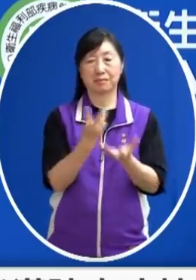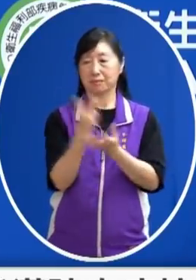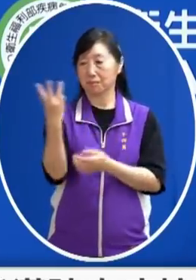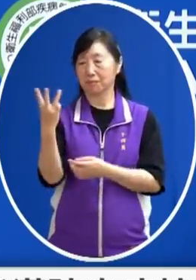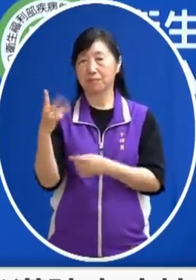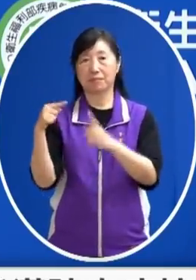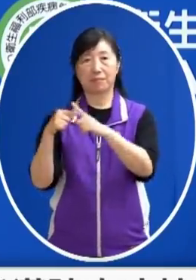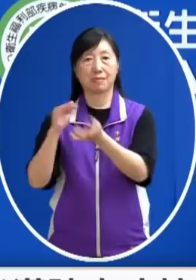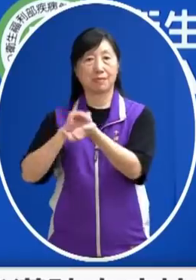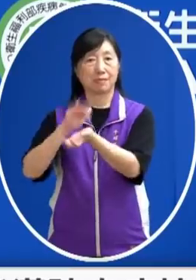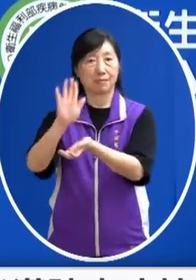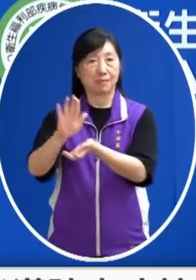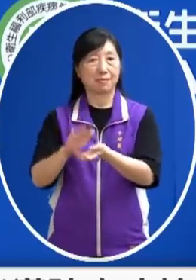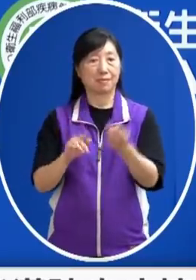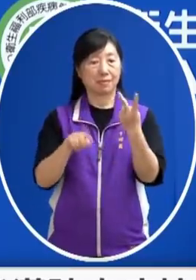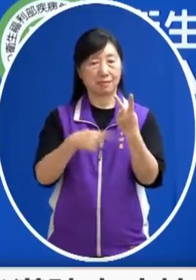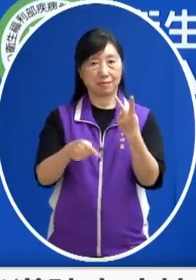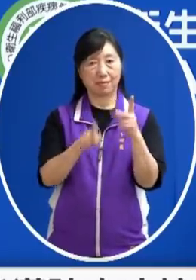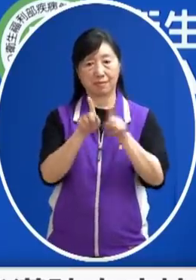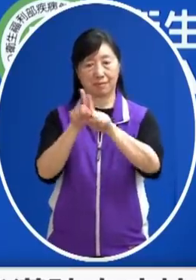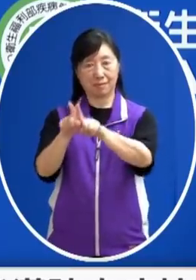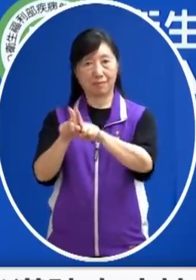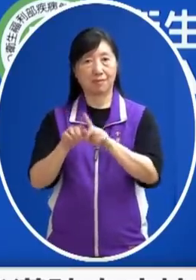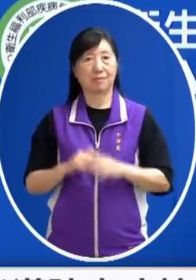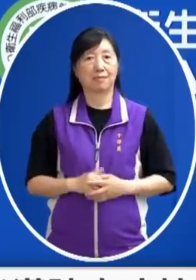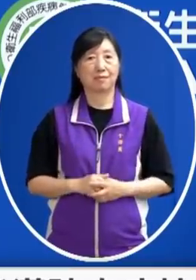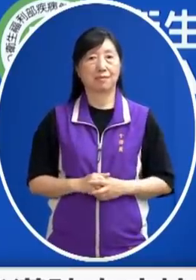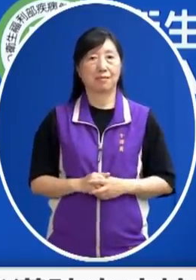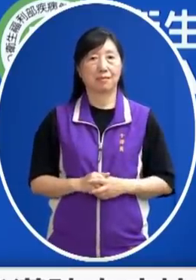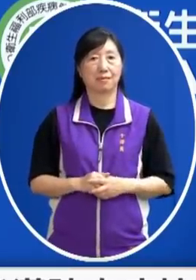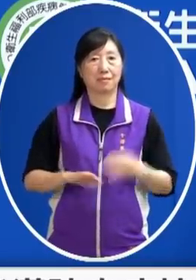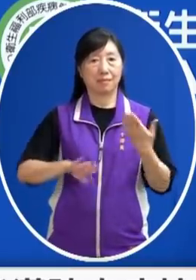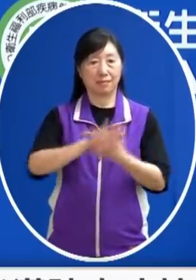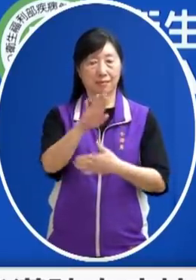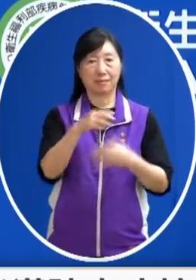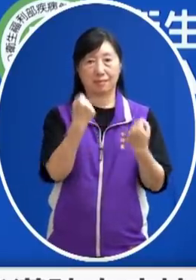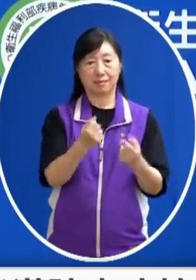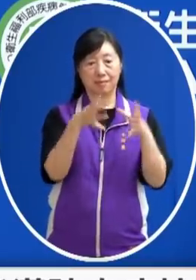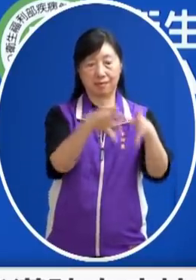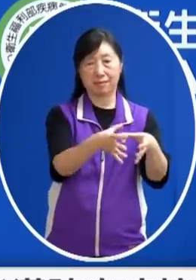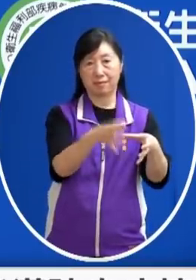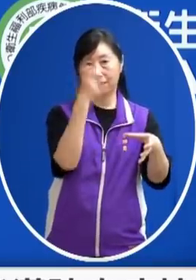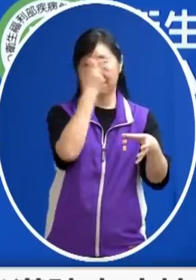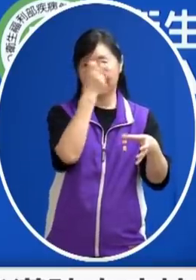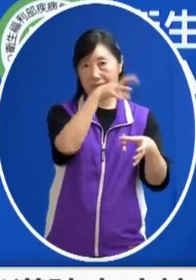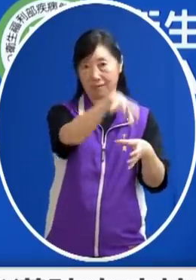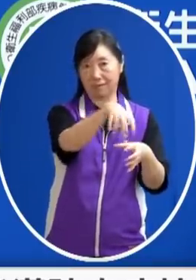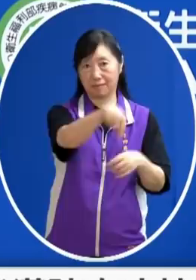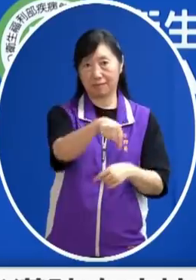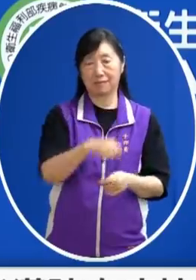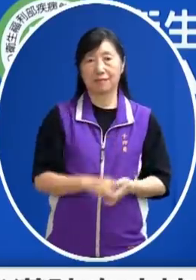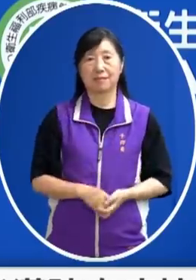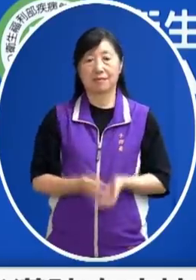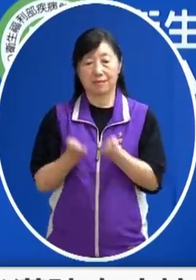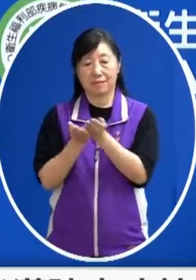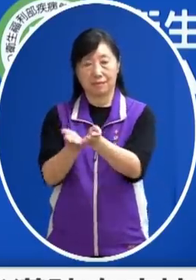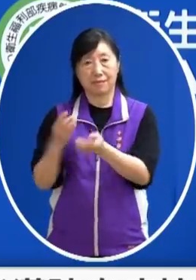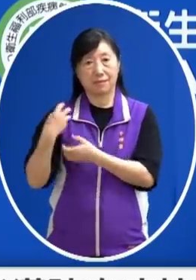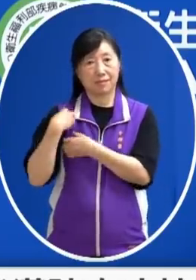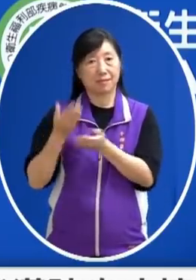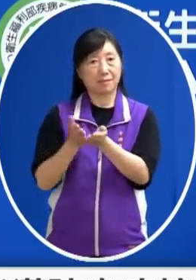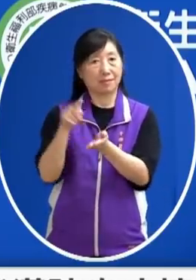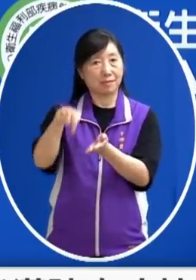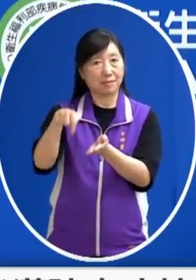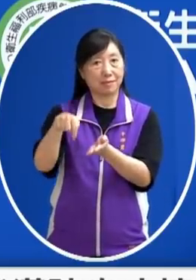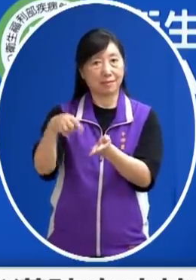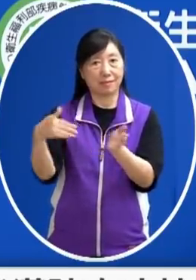就医治疗中哈，2人陪同就医，好，那取医在集中检疫所。那至于磐石舰队，截至目